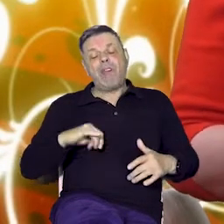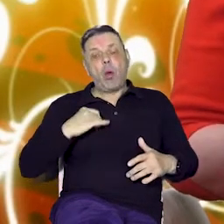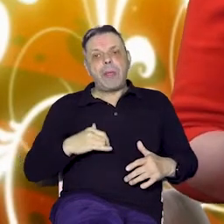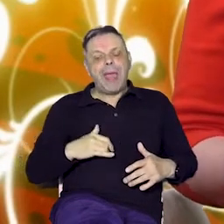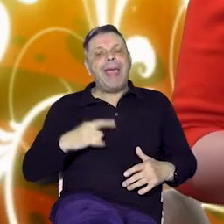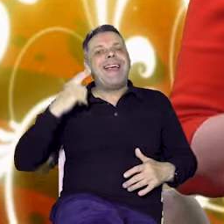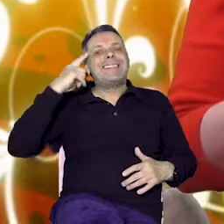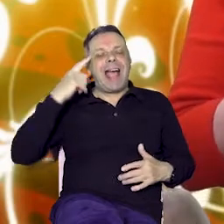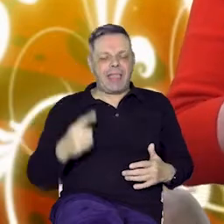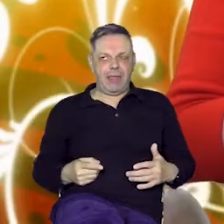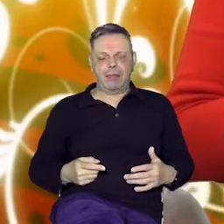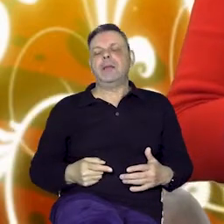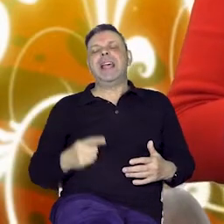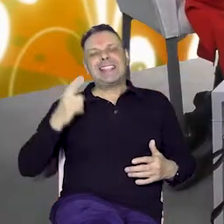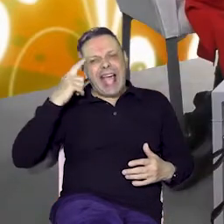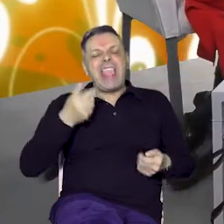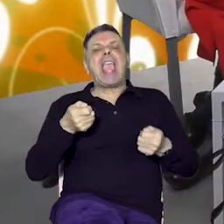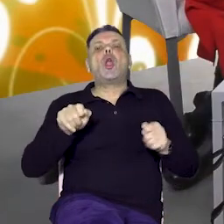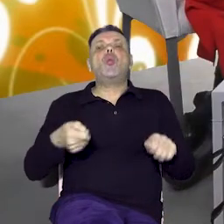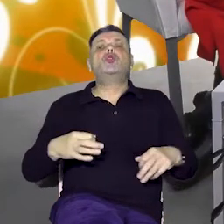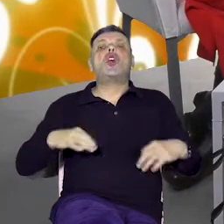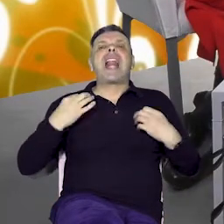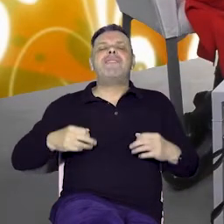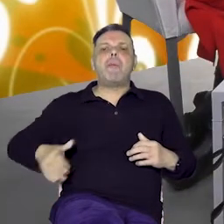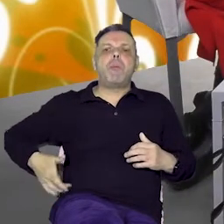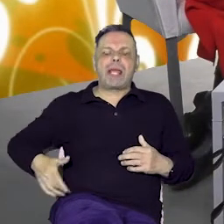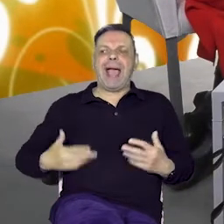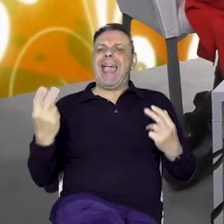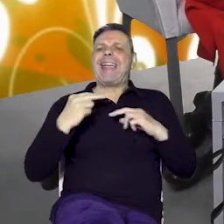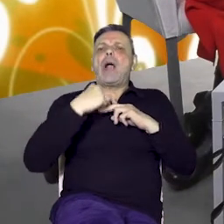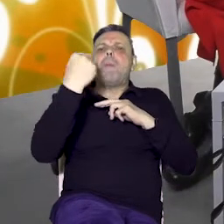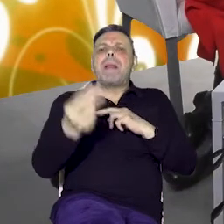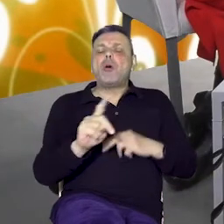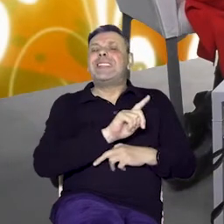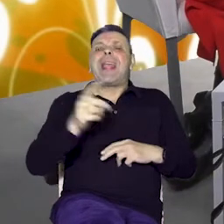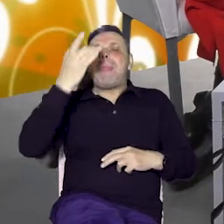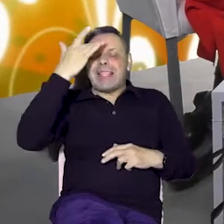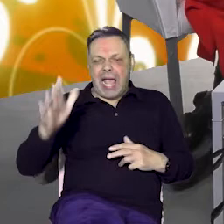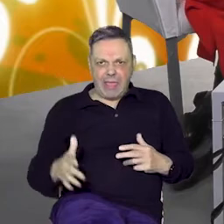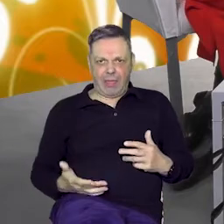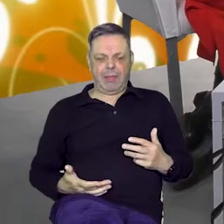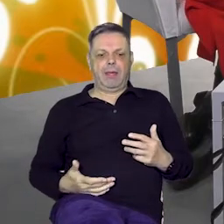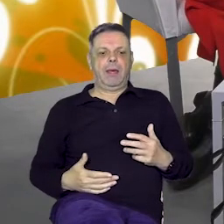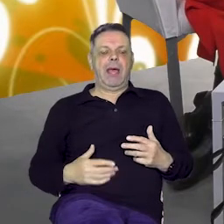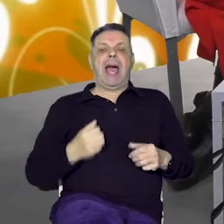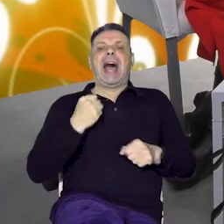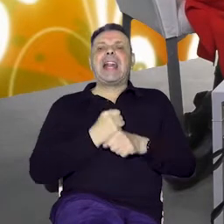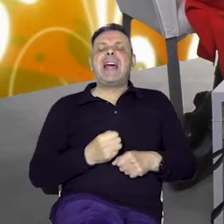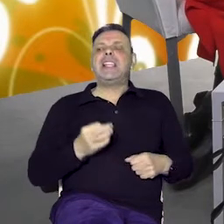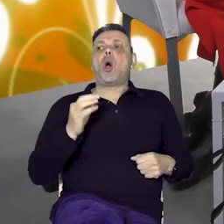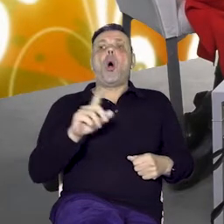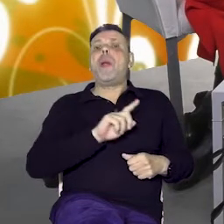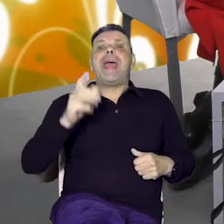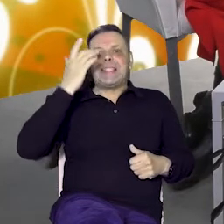do zdravlja bubrega. U stvari pitanje je kako premostiti neznanje. Mm-hmm. Jer gledajte, radi se o